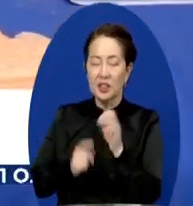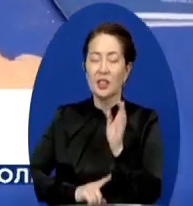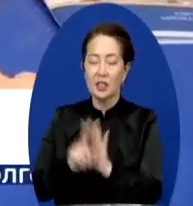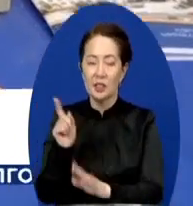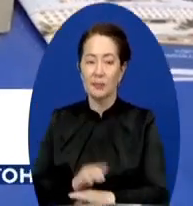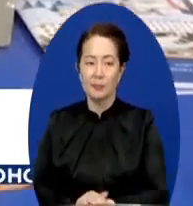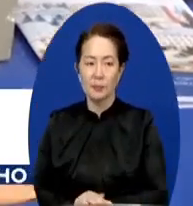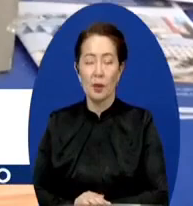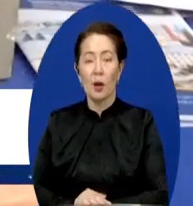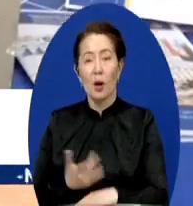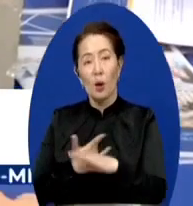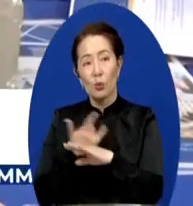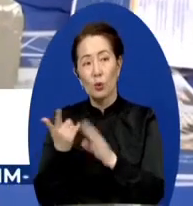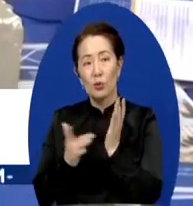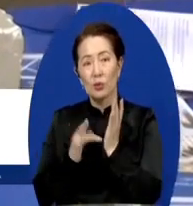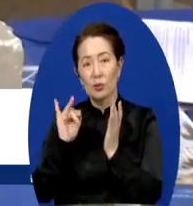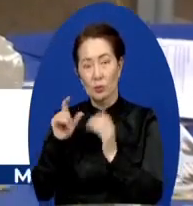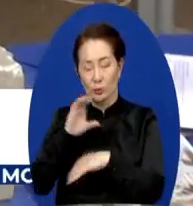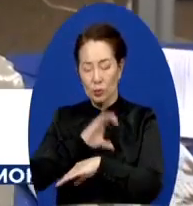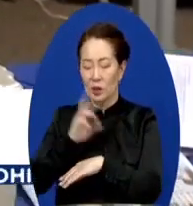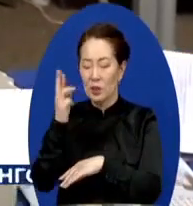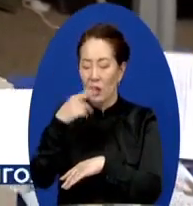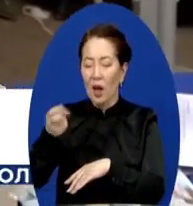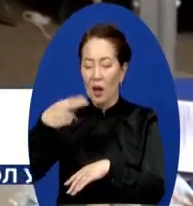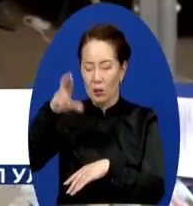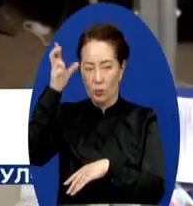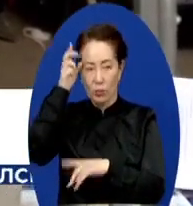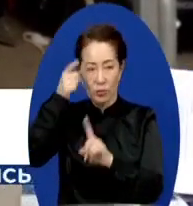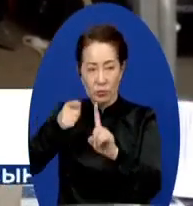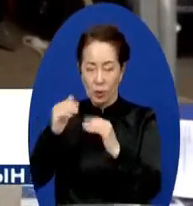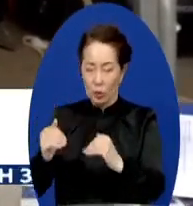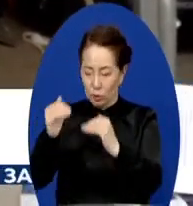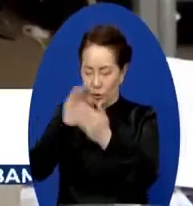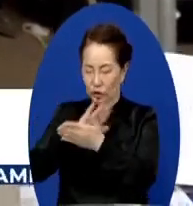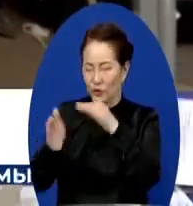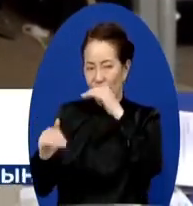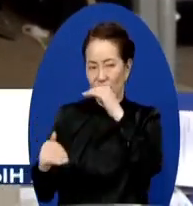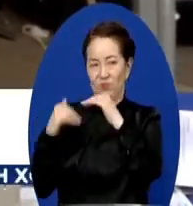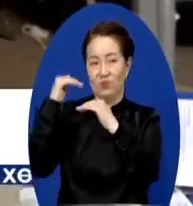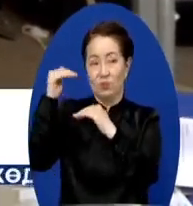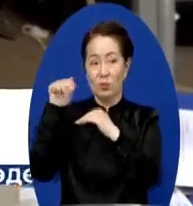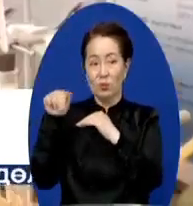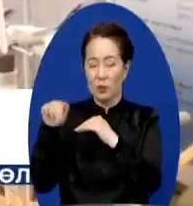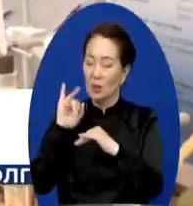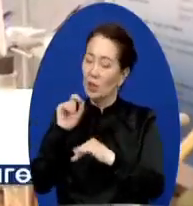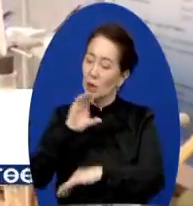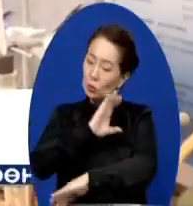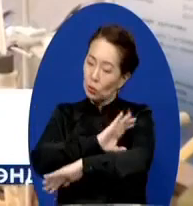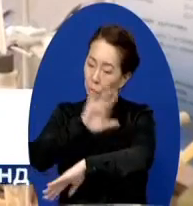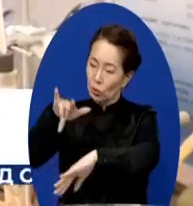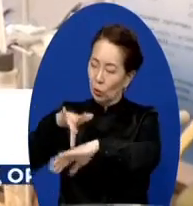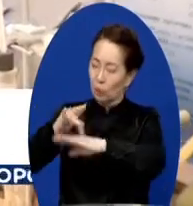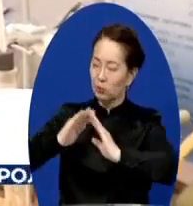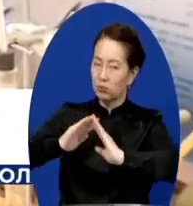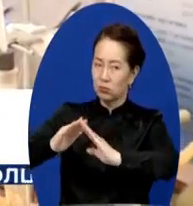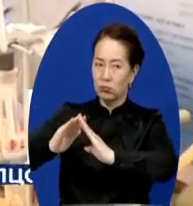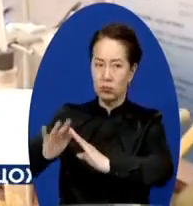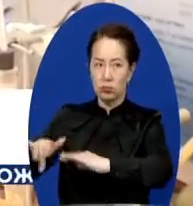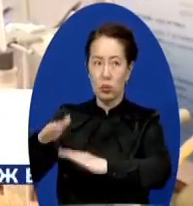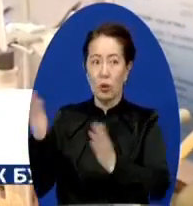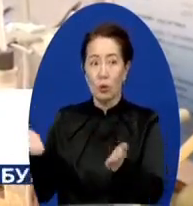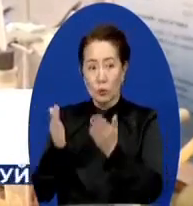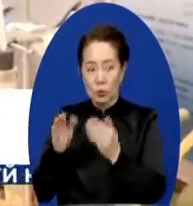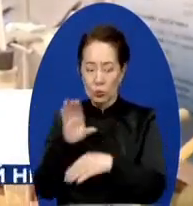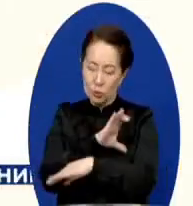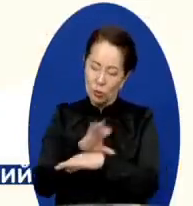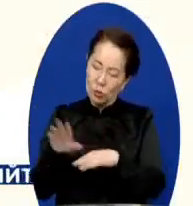эхлэнэ. Өмнөгов технологийн сургуулийн дээд боловсролын салбарын хөгжлийн нэгэн шин алхам болж их сургуулийг хотгон хэлбрээр хөгжүүлэх